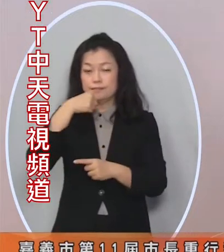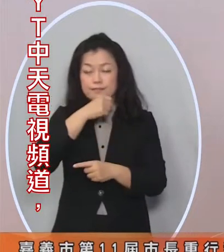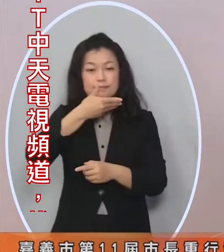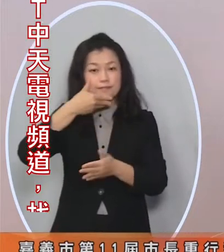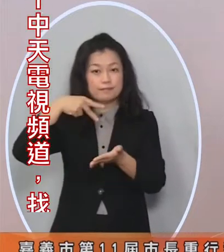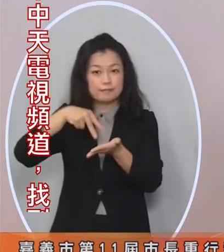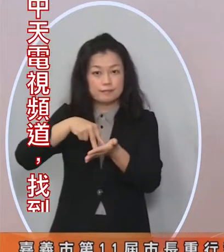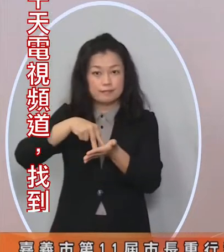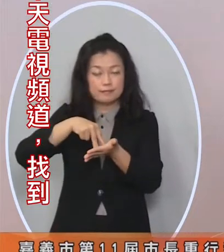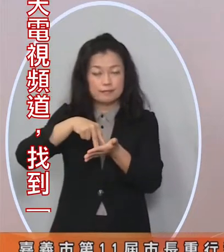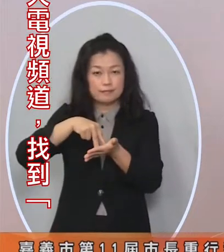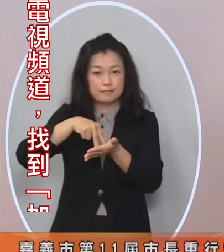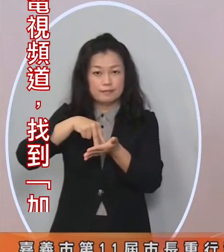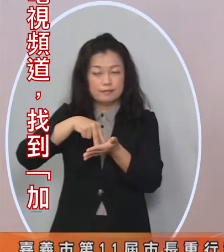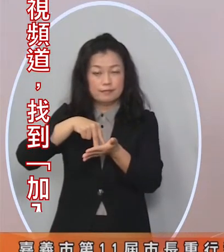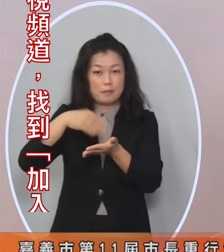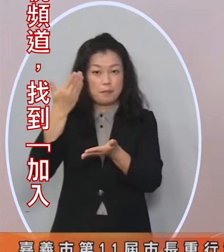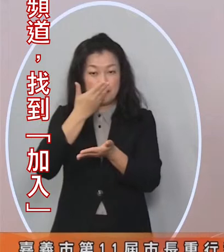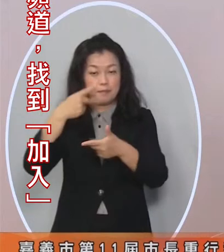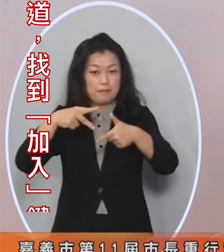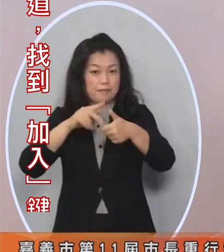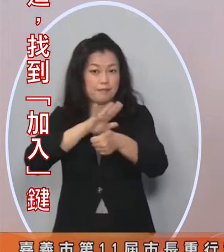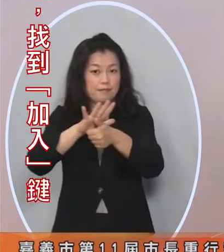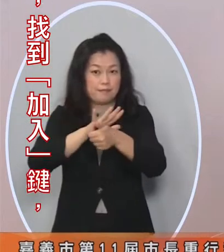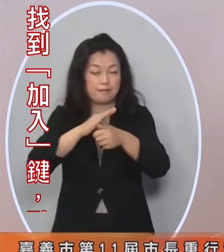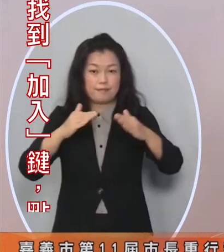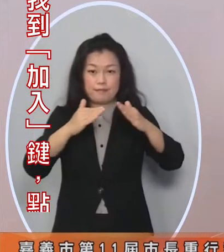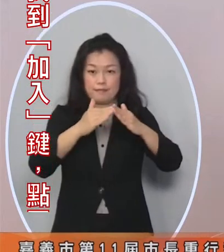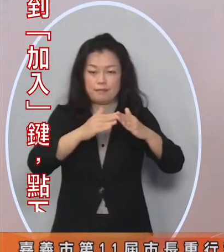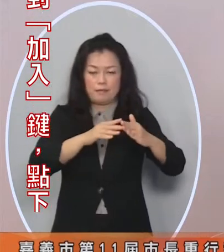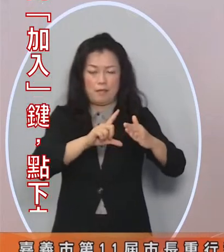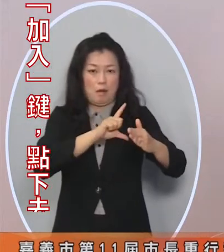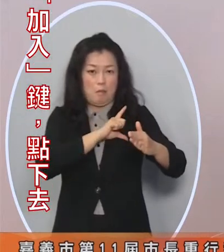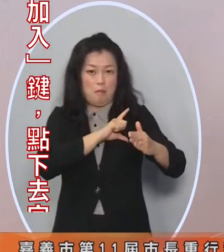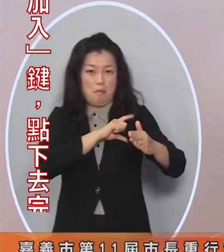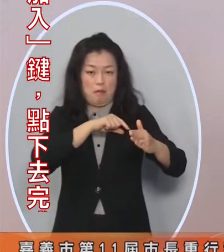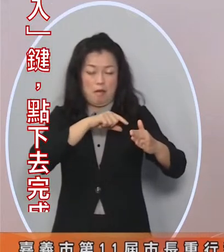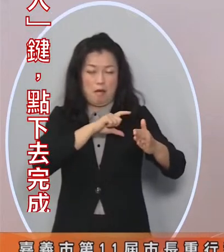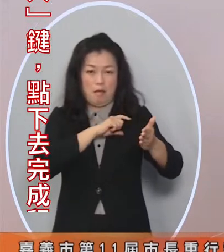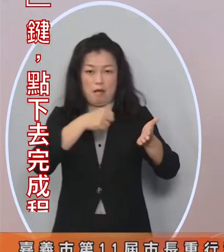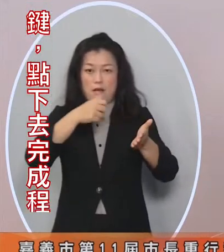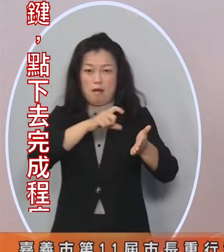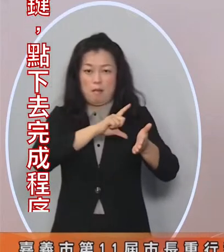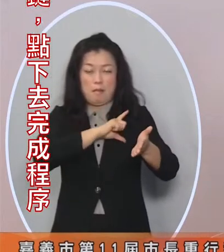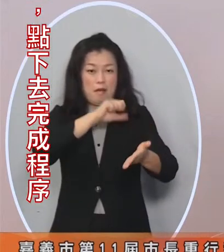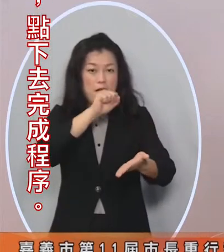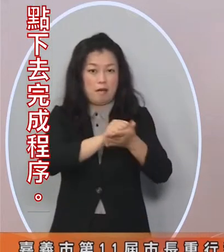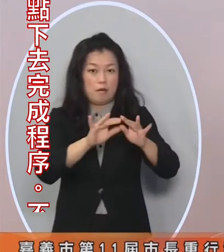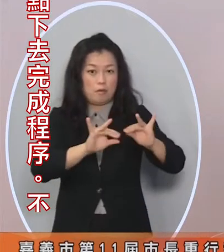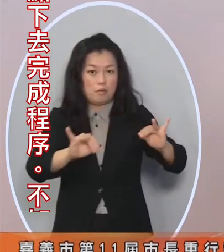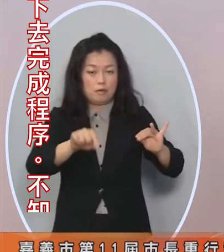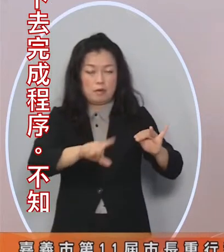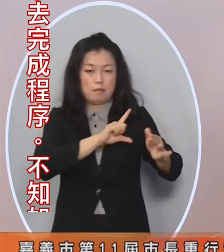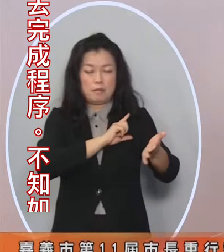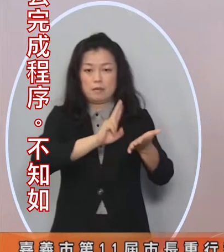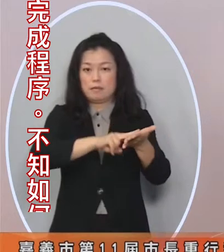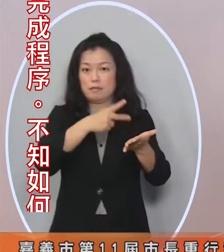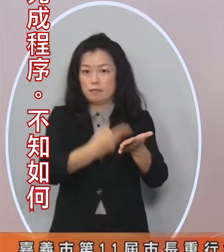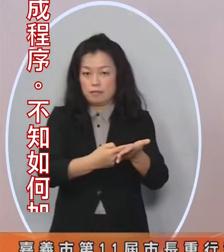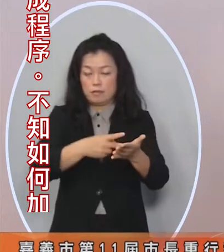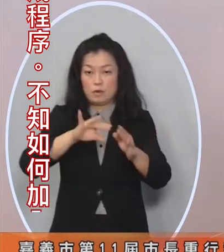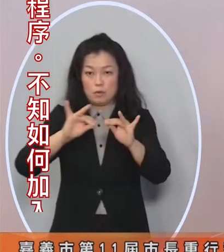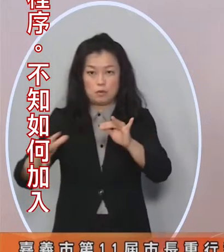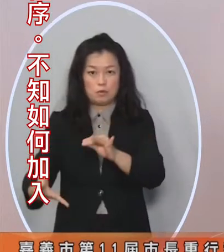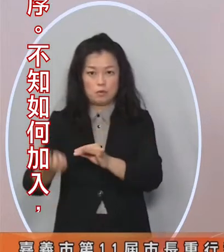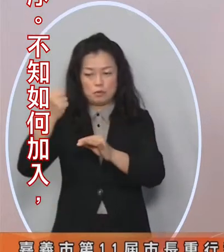义暨美仁爱之家名下部分土地更名或归还其土地所有权给嘉义